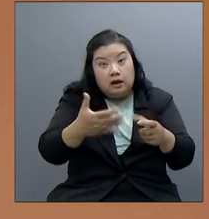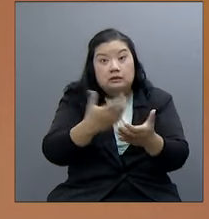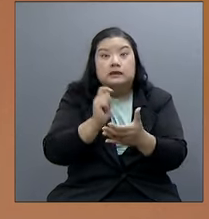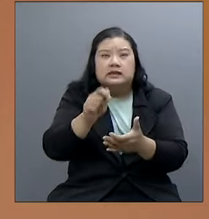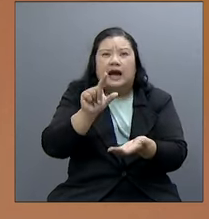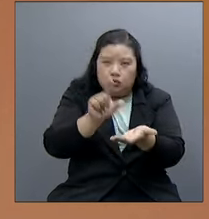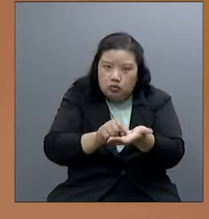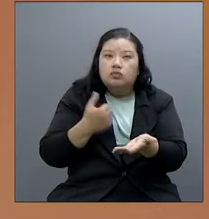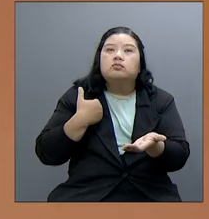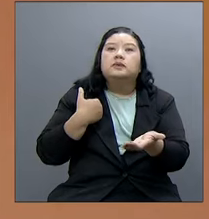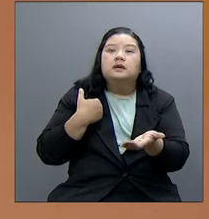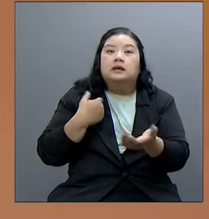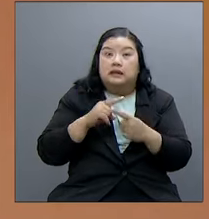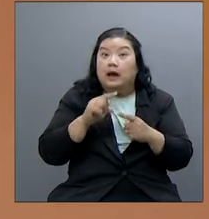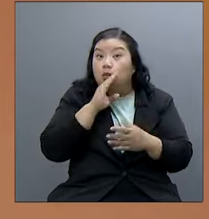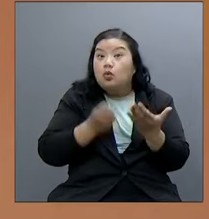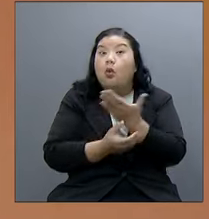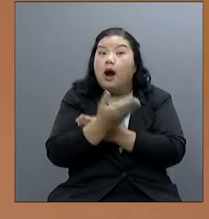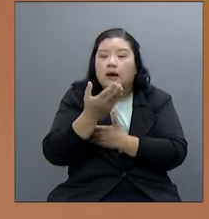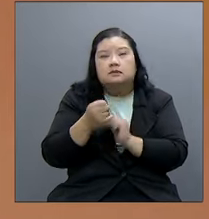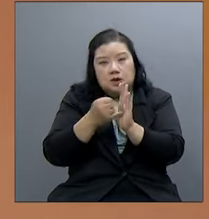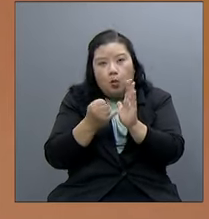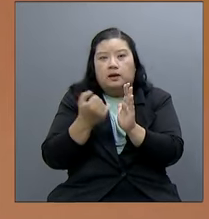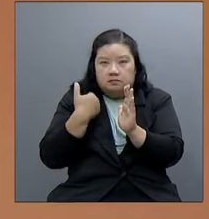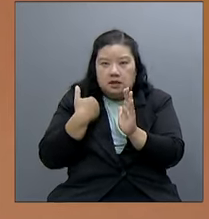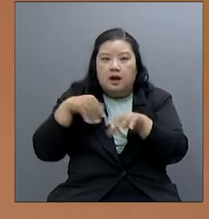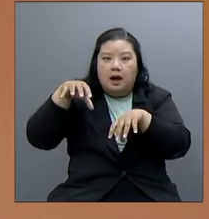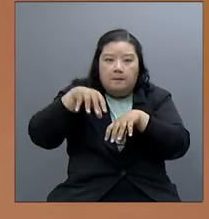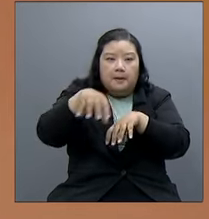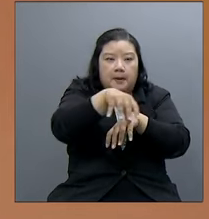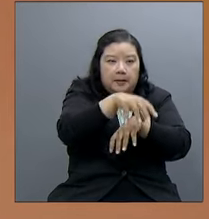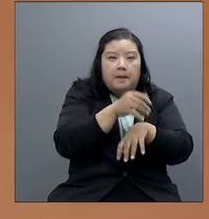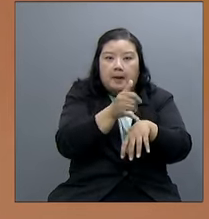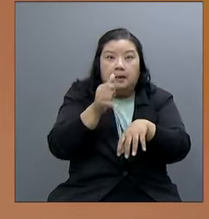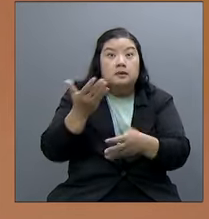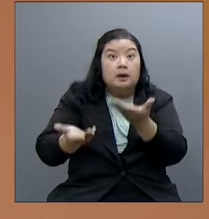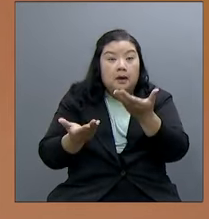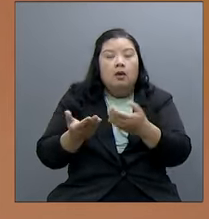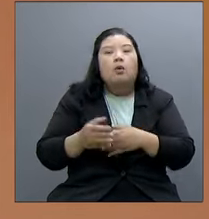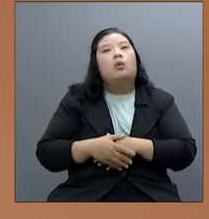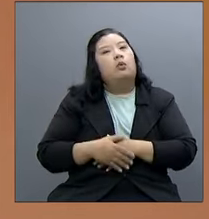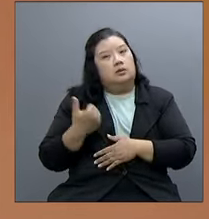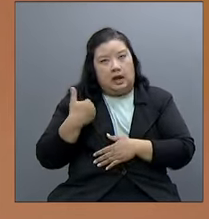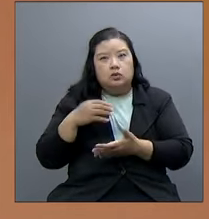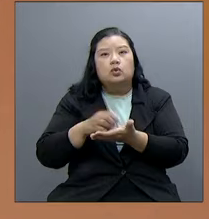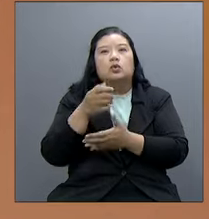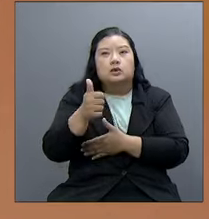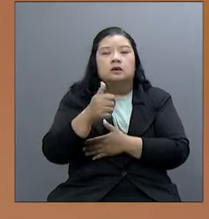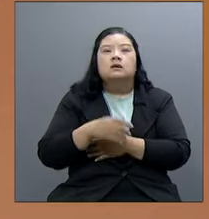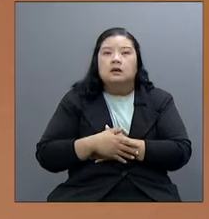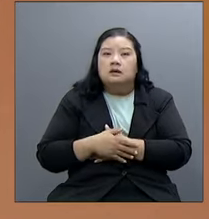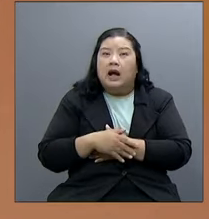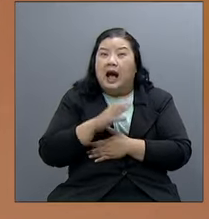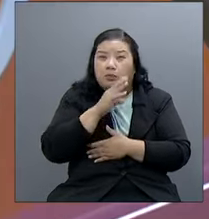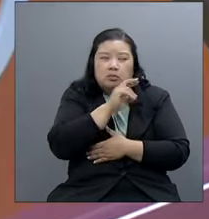ี่วางกระจ้ายแบบนี้ไปถ้วยเป็เครอขายของสอป. ส. ก็ทำใหคผชมนะคะที่เดิมอาจะต้องเรีกวพอไปลง